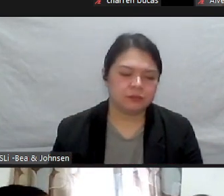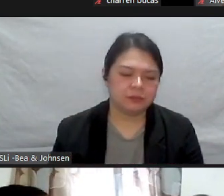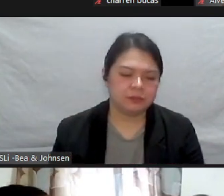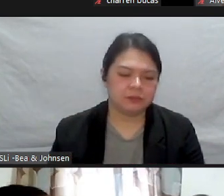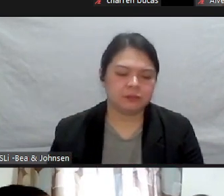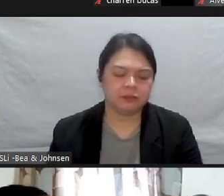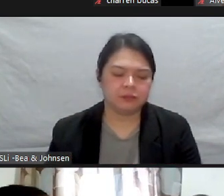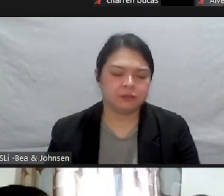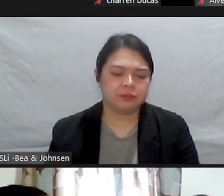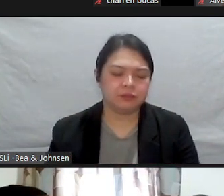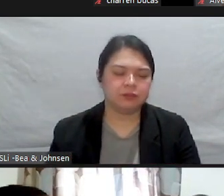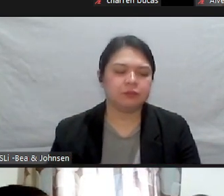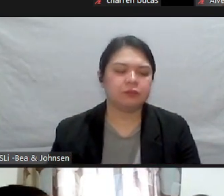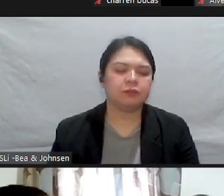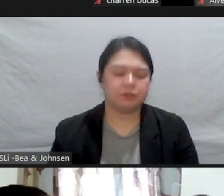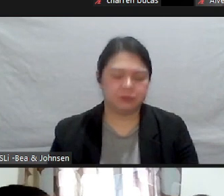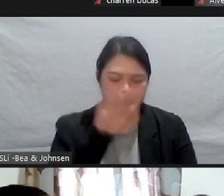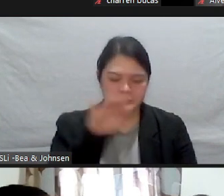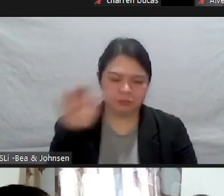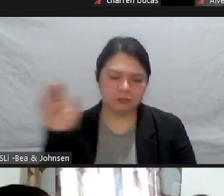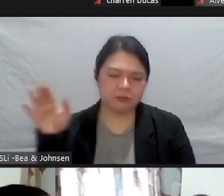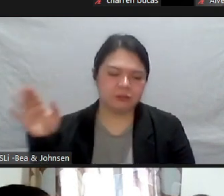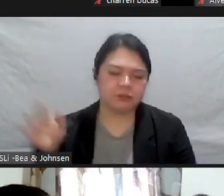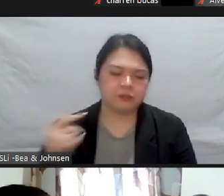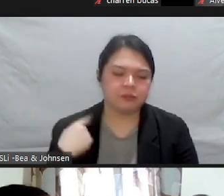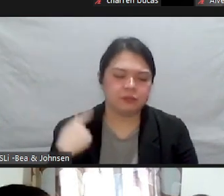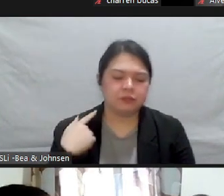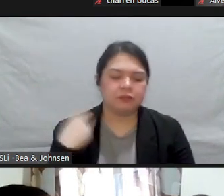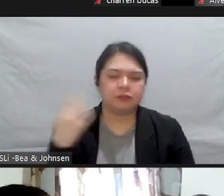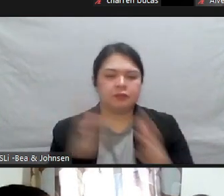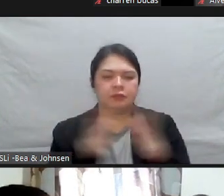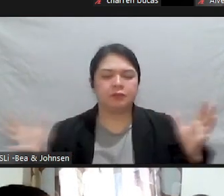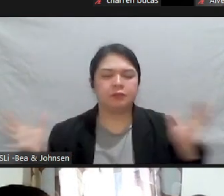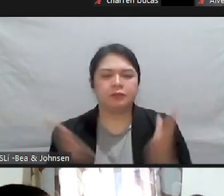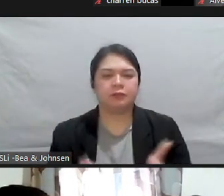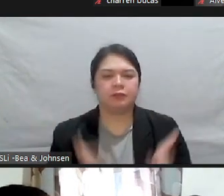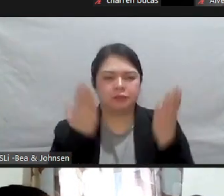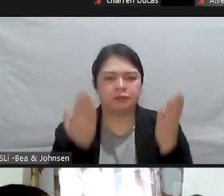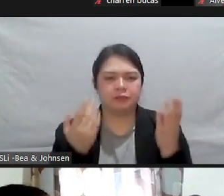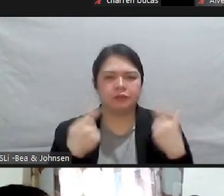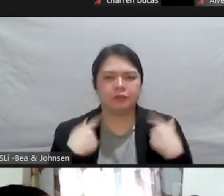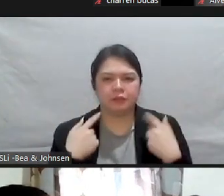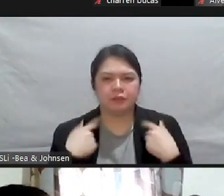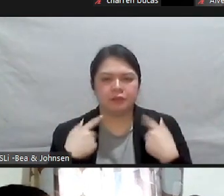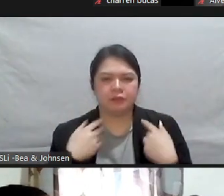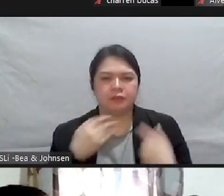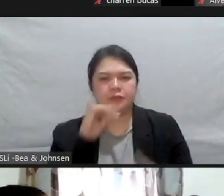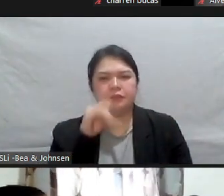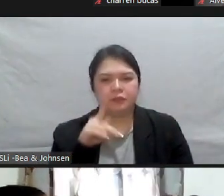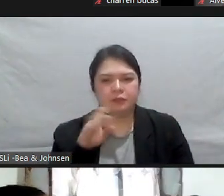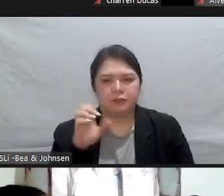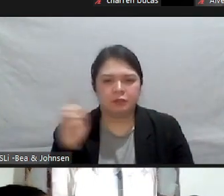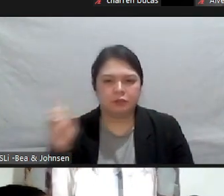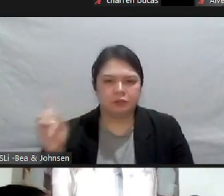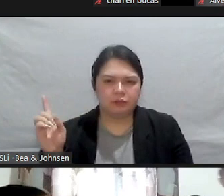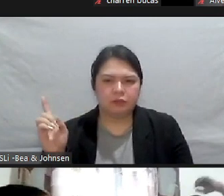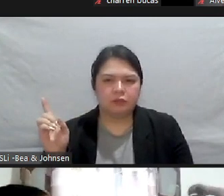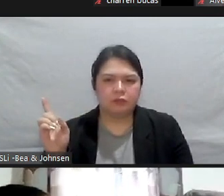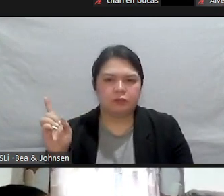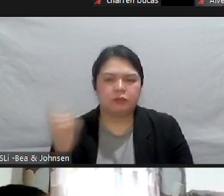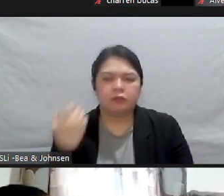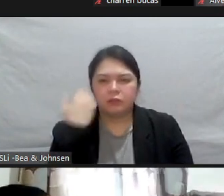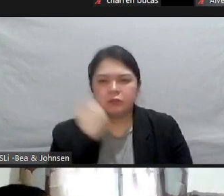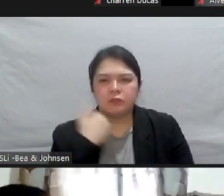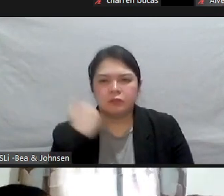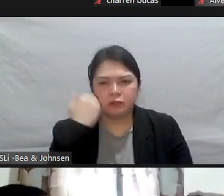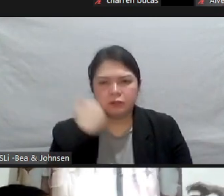At ipanawagan din natin na palakihin yung pondo ng para sa iPad, ano? Kasi talagang kulang